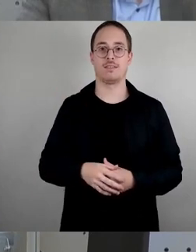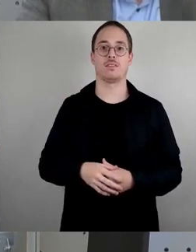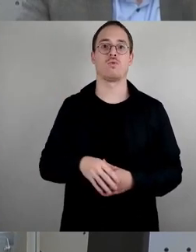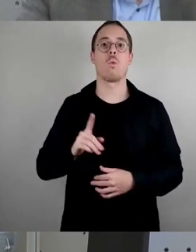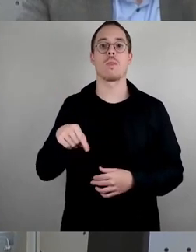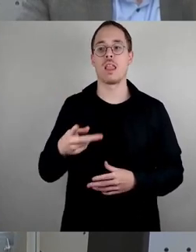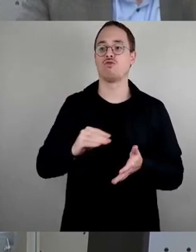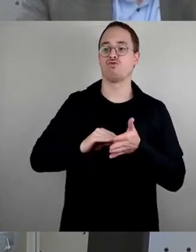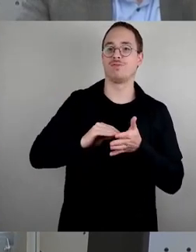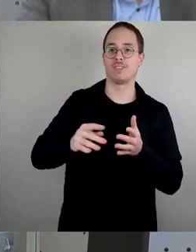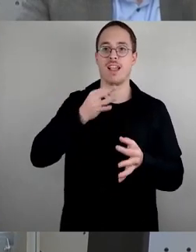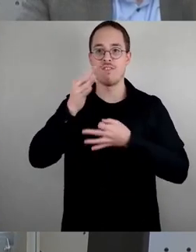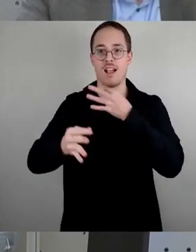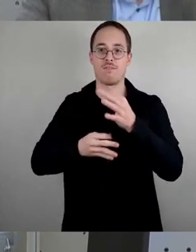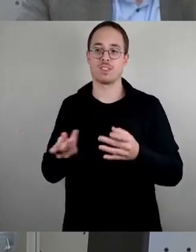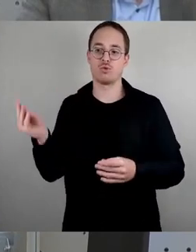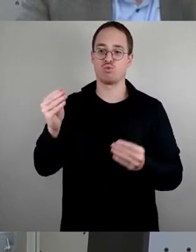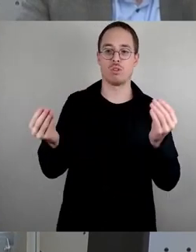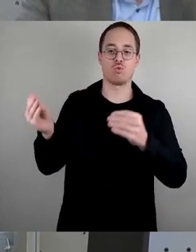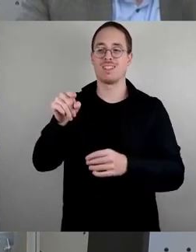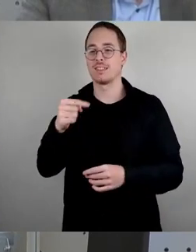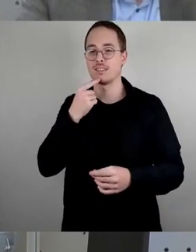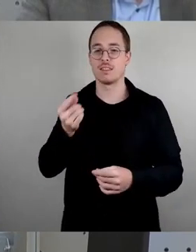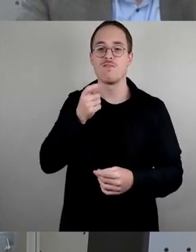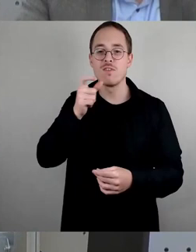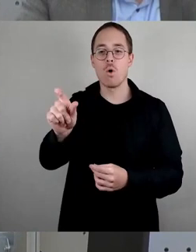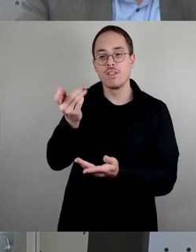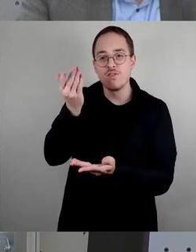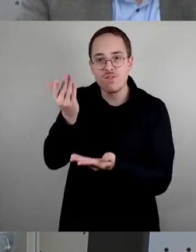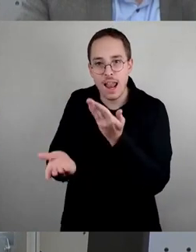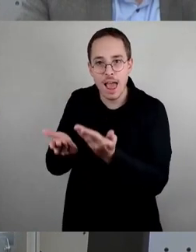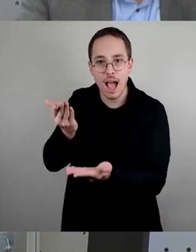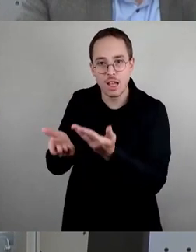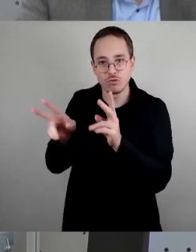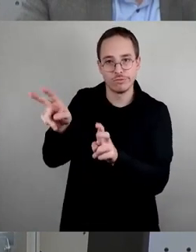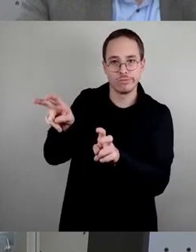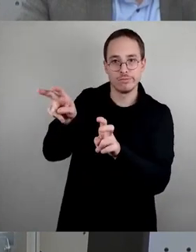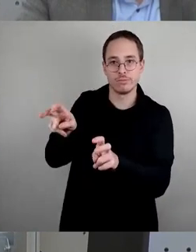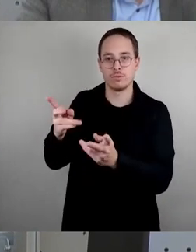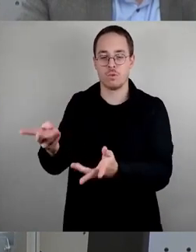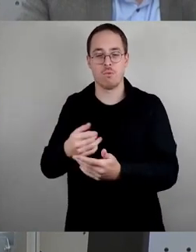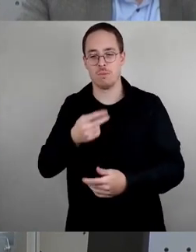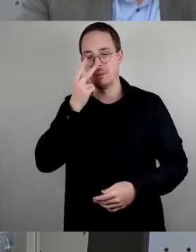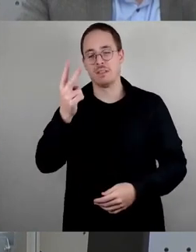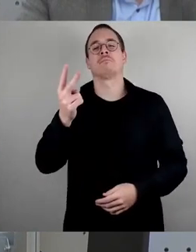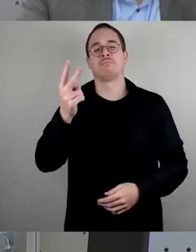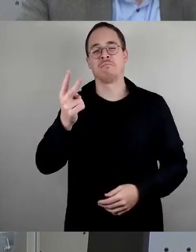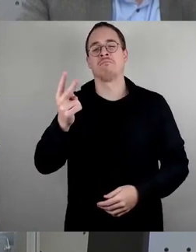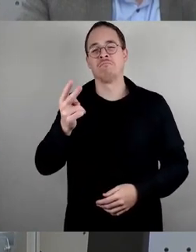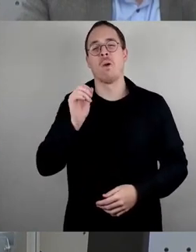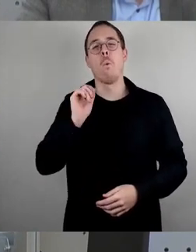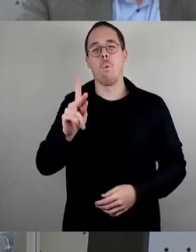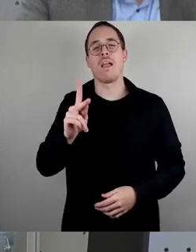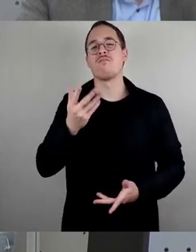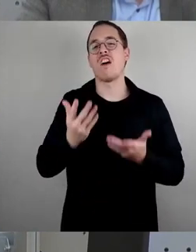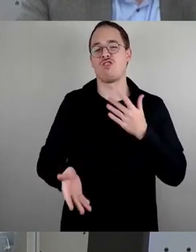mit, naja, vielleicht und so. Also man riecht es schon, in welche Richtung es gehen könnte zeittechnisch. Und das sind Zeitketten, die